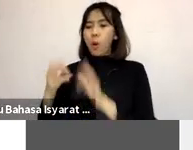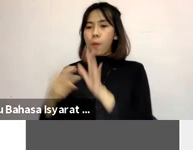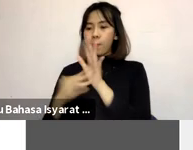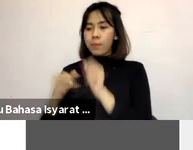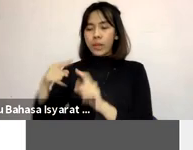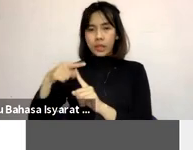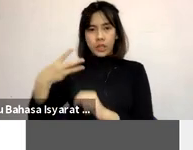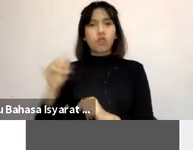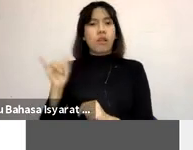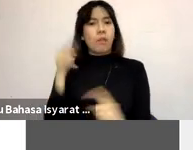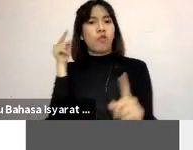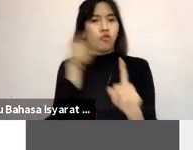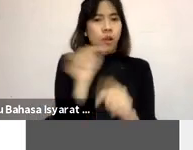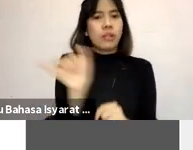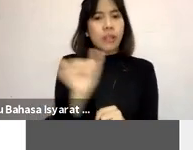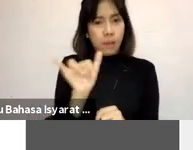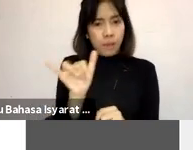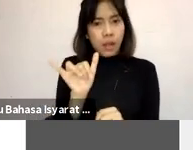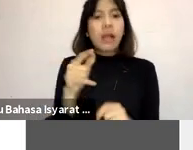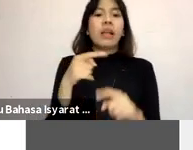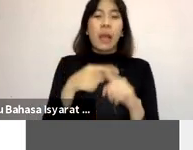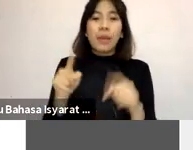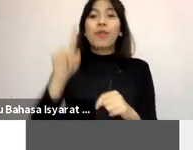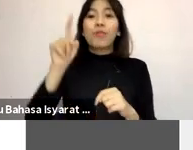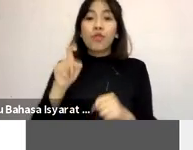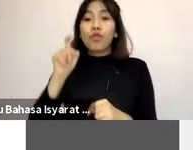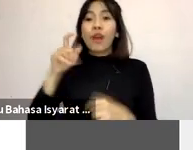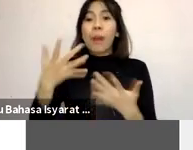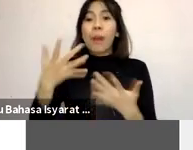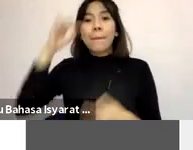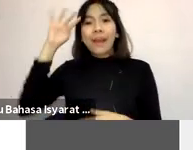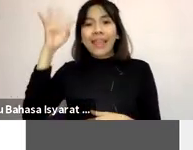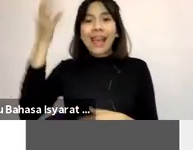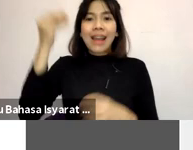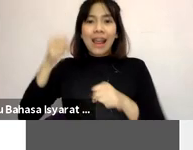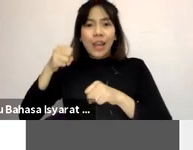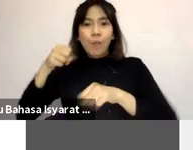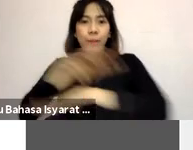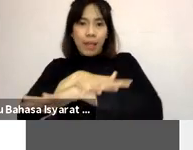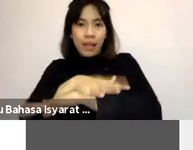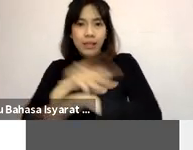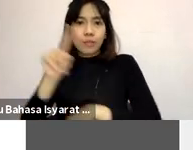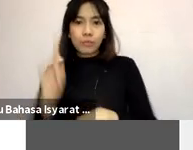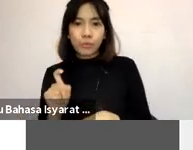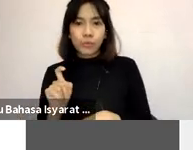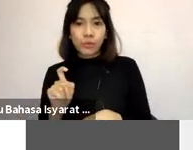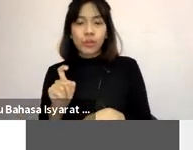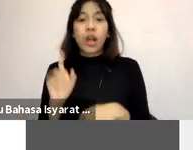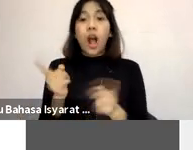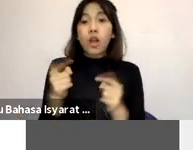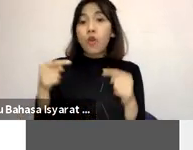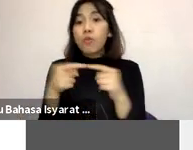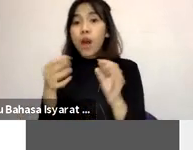Ini yang itu butuh rencana implementasi dan kaitanya dengan GPI